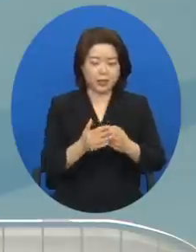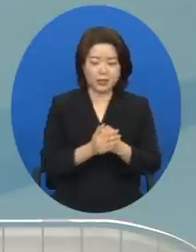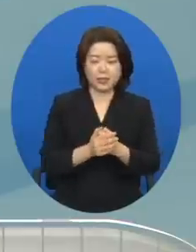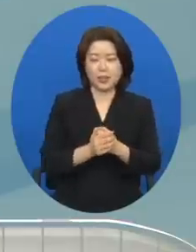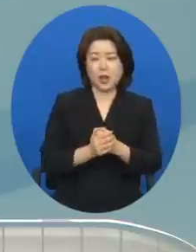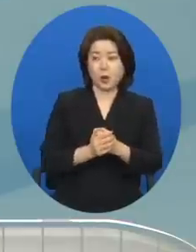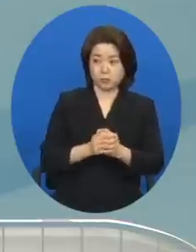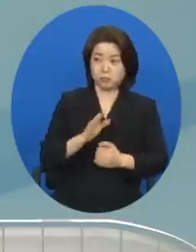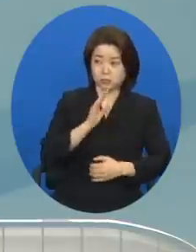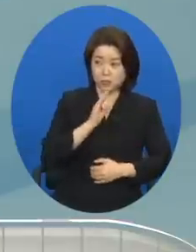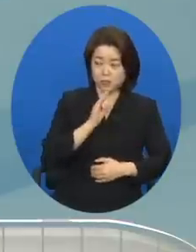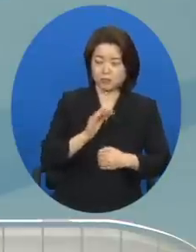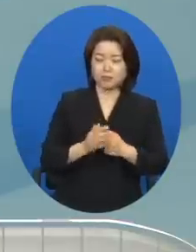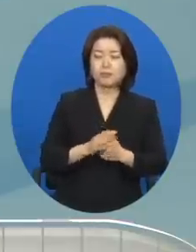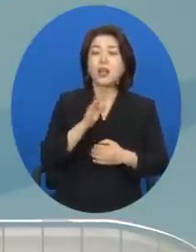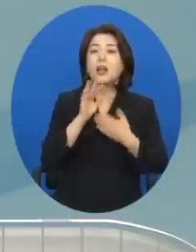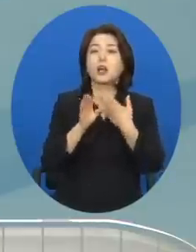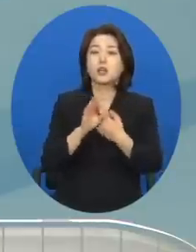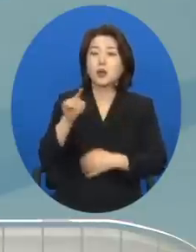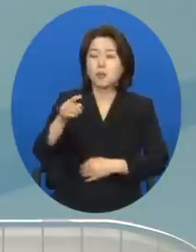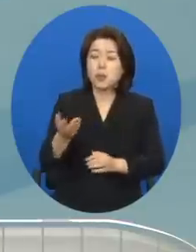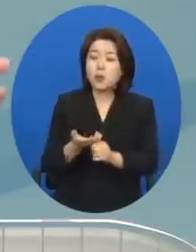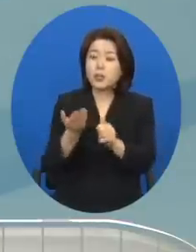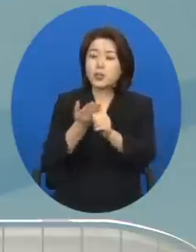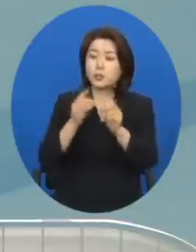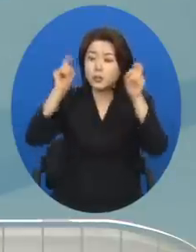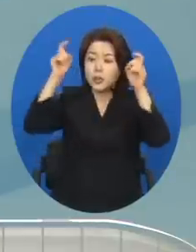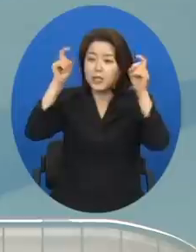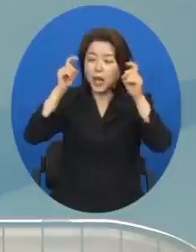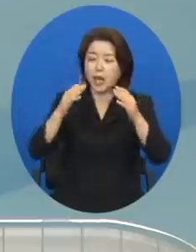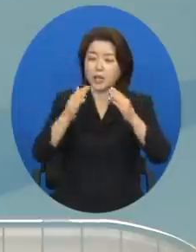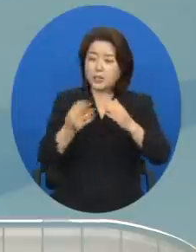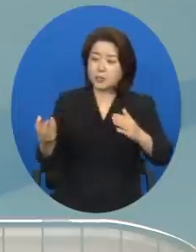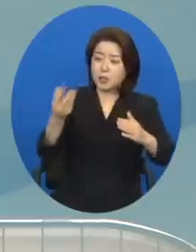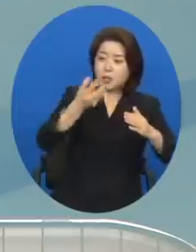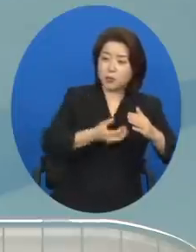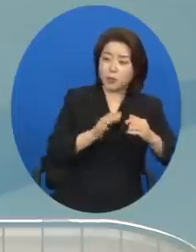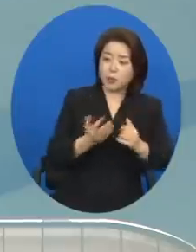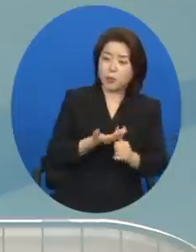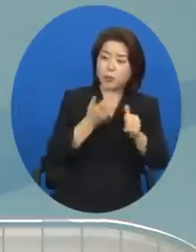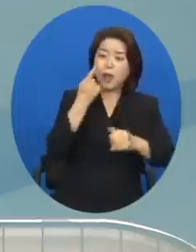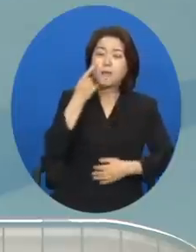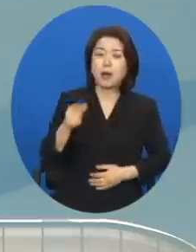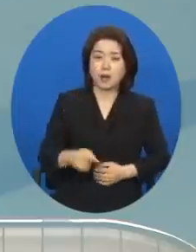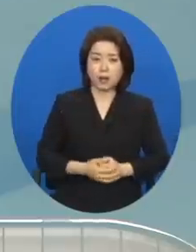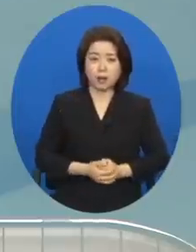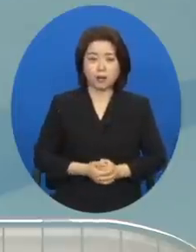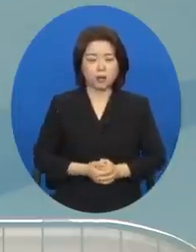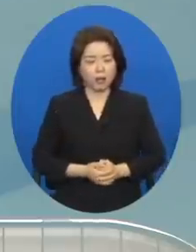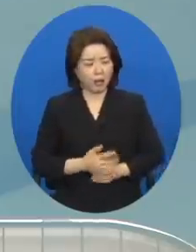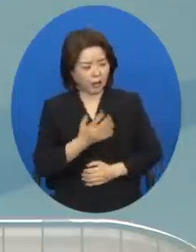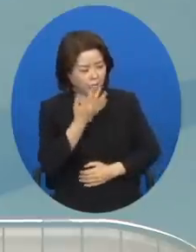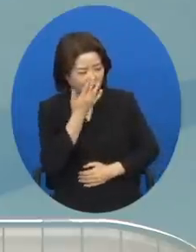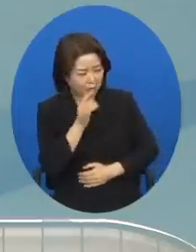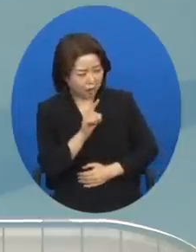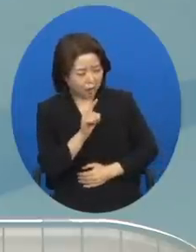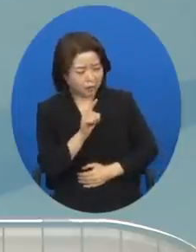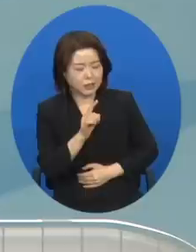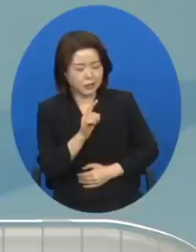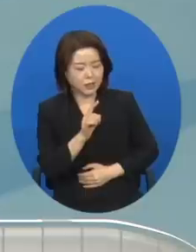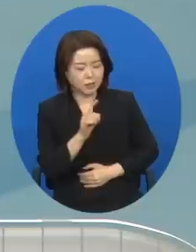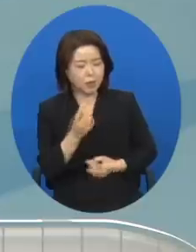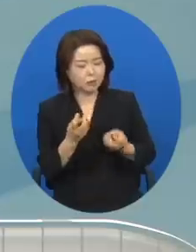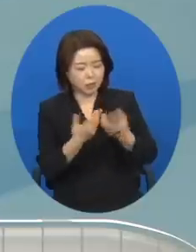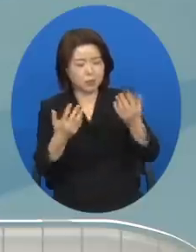그러냐, 그러면 기르는 양을 집안에 들여놓고 길러봐라. 무슨 말씀인가 싶긴 하지만 또